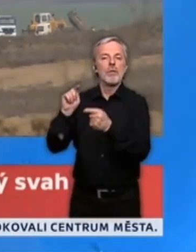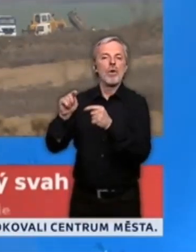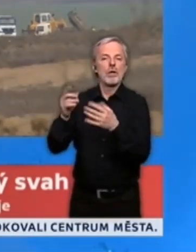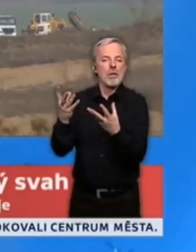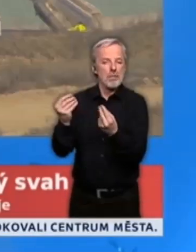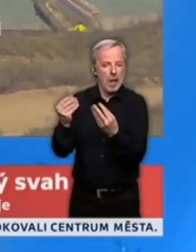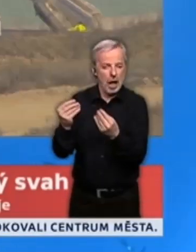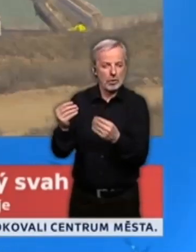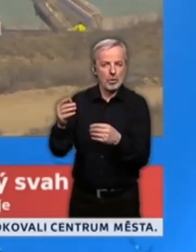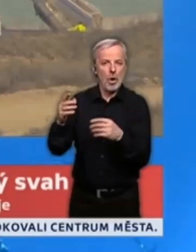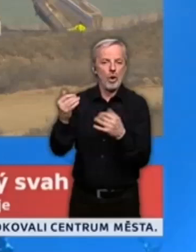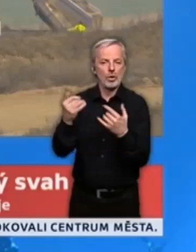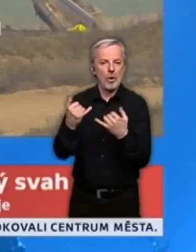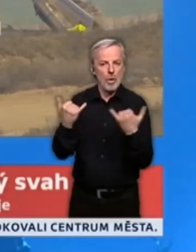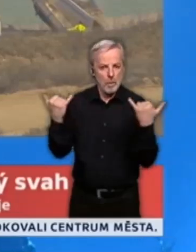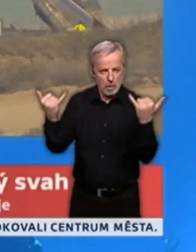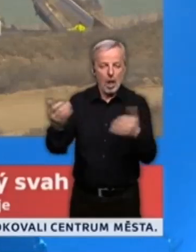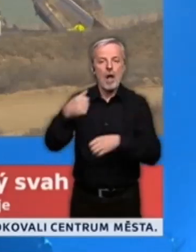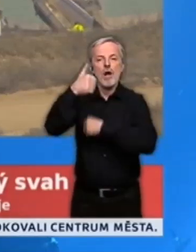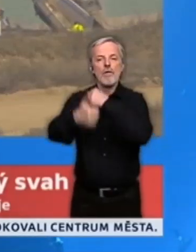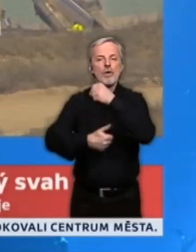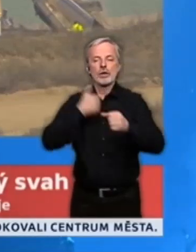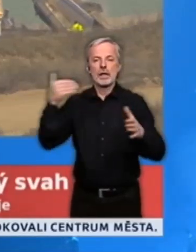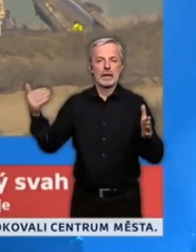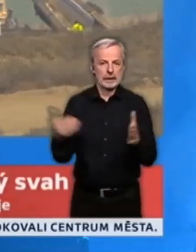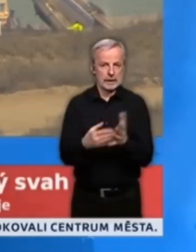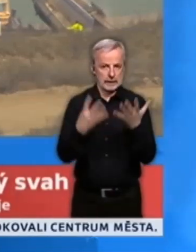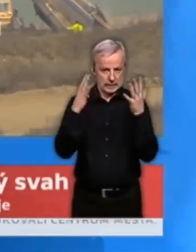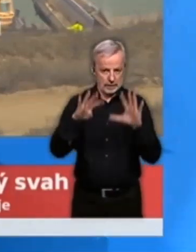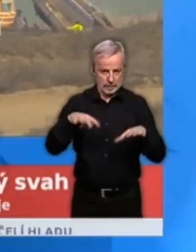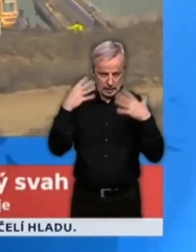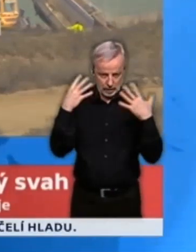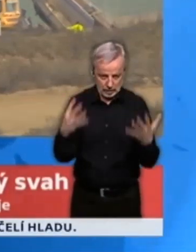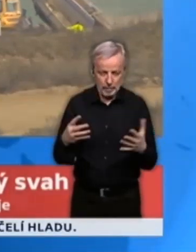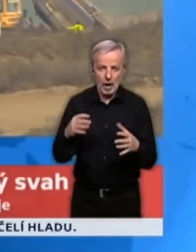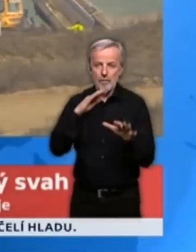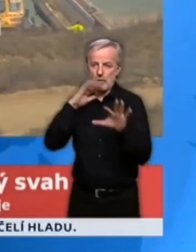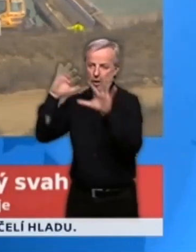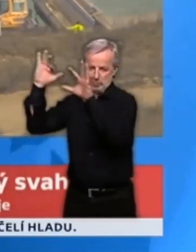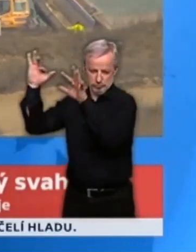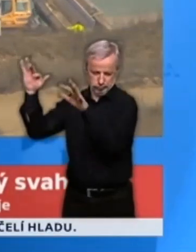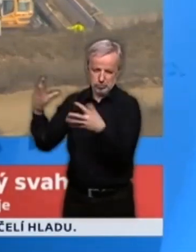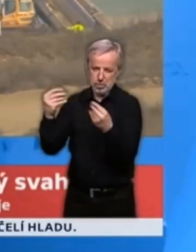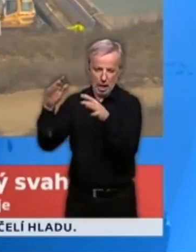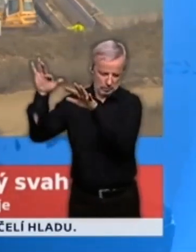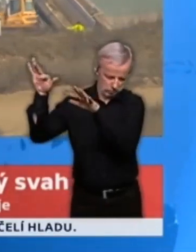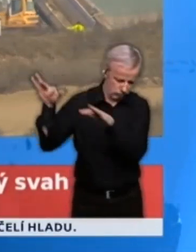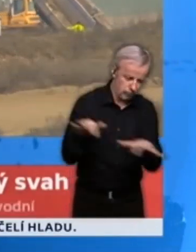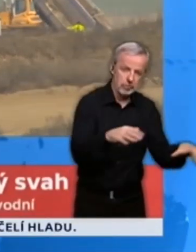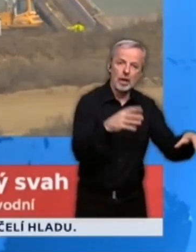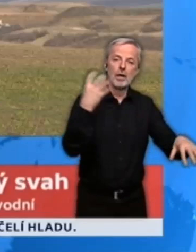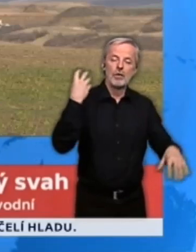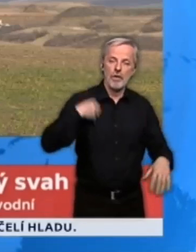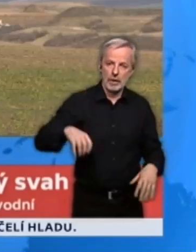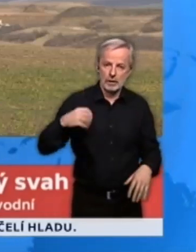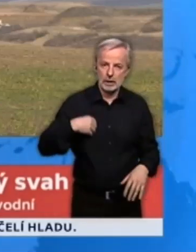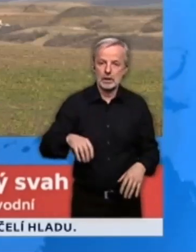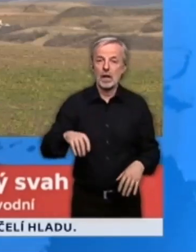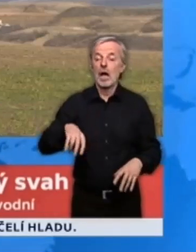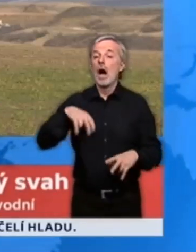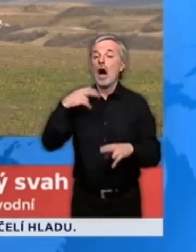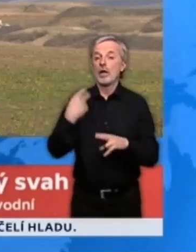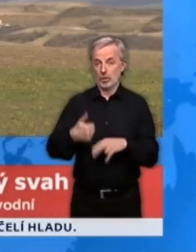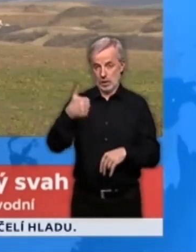které jsou na dní v roce 1990. Ta voda a bahnu tu obec zaplavila. a tehdy při provodních tady dokonce